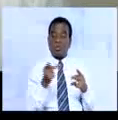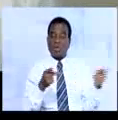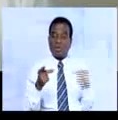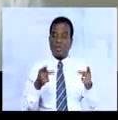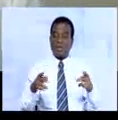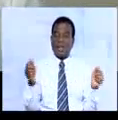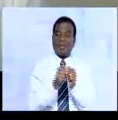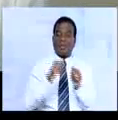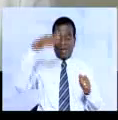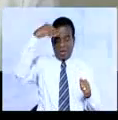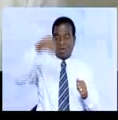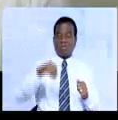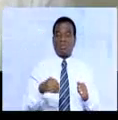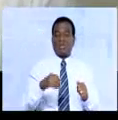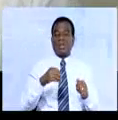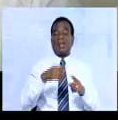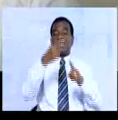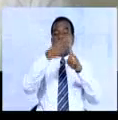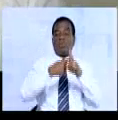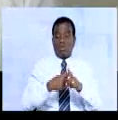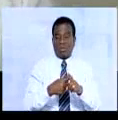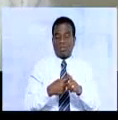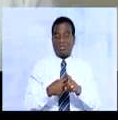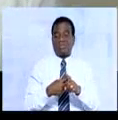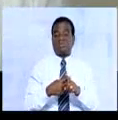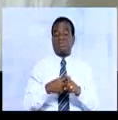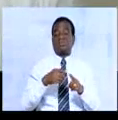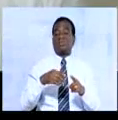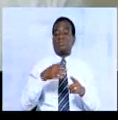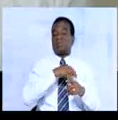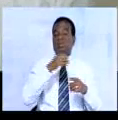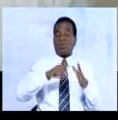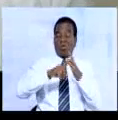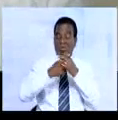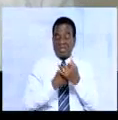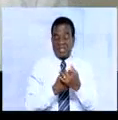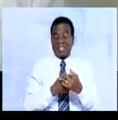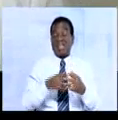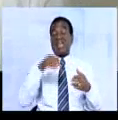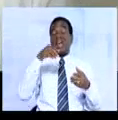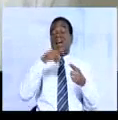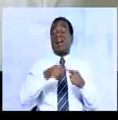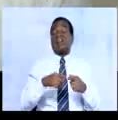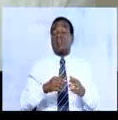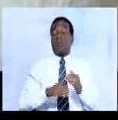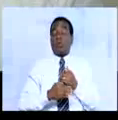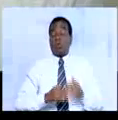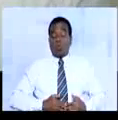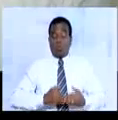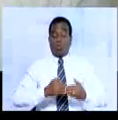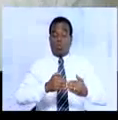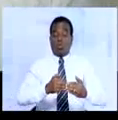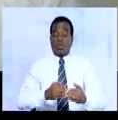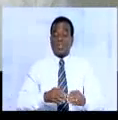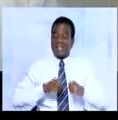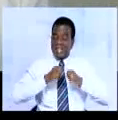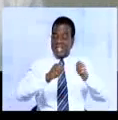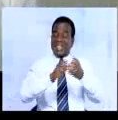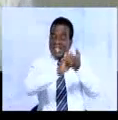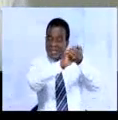enceinte, j'ai essayé de prendre des médicaments pour avorter et j'ai fait plusieurs tentatives, ça n'a pas marché. Je l'ai procédé avec